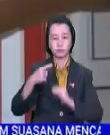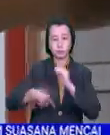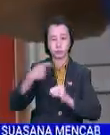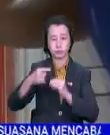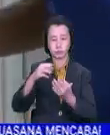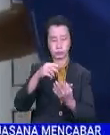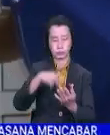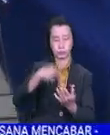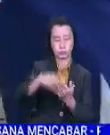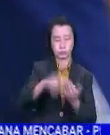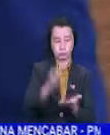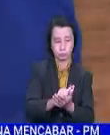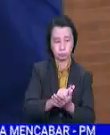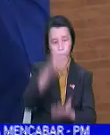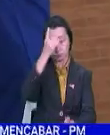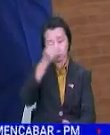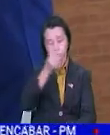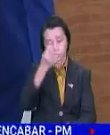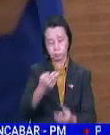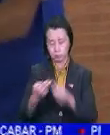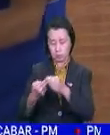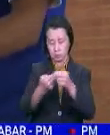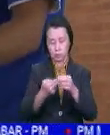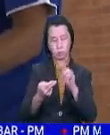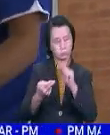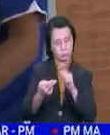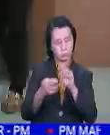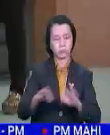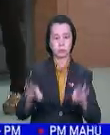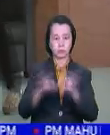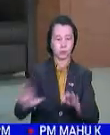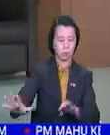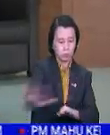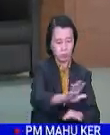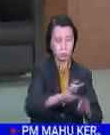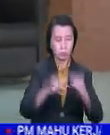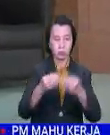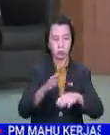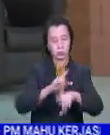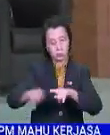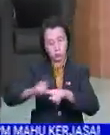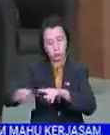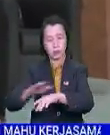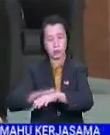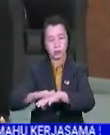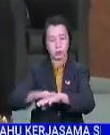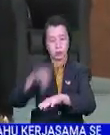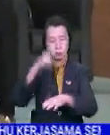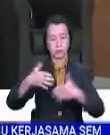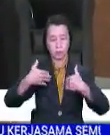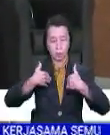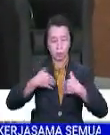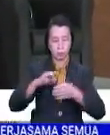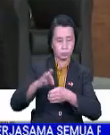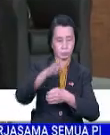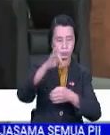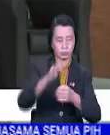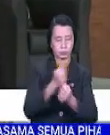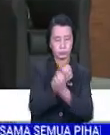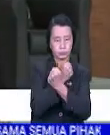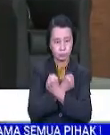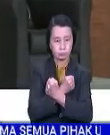program itu Datuk tali memberitahu perpaduan penting dalam kalangan rakyat pelbagai kaum di negeri ini bagi melahirkan semangat